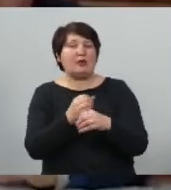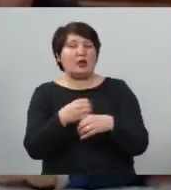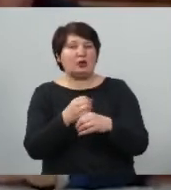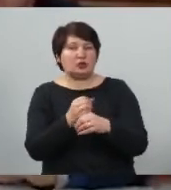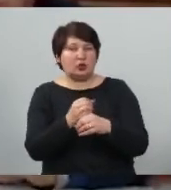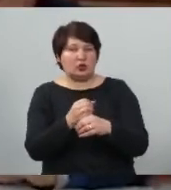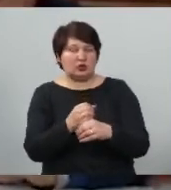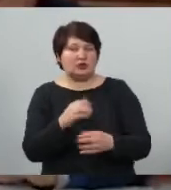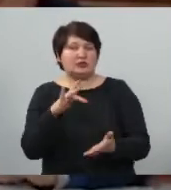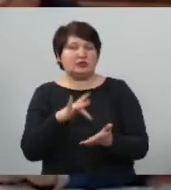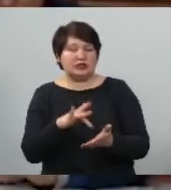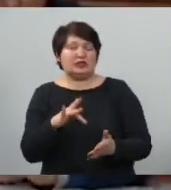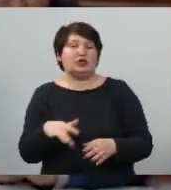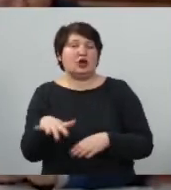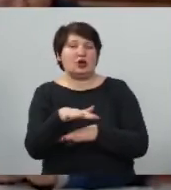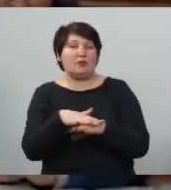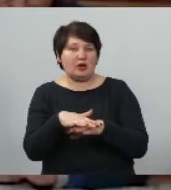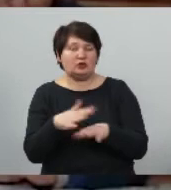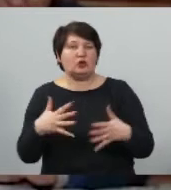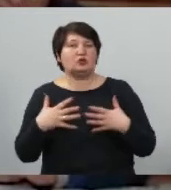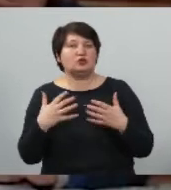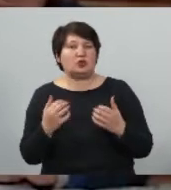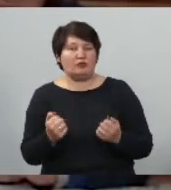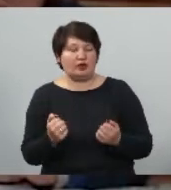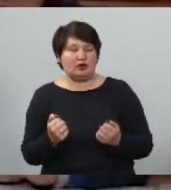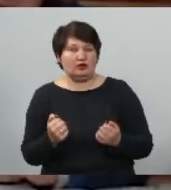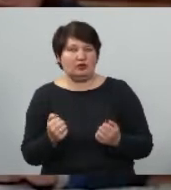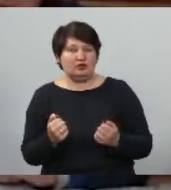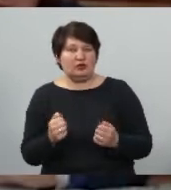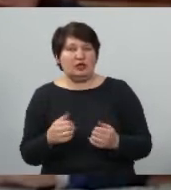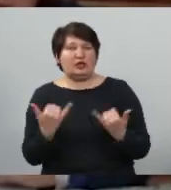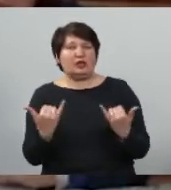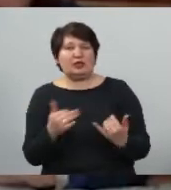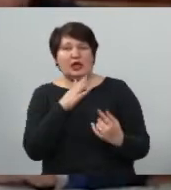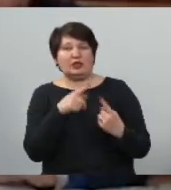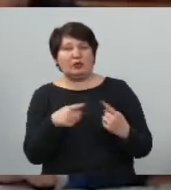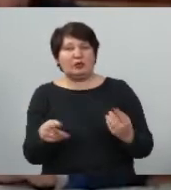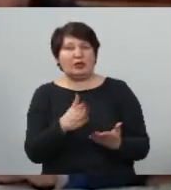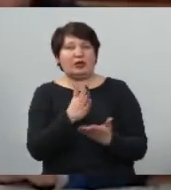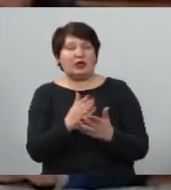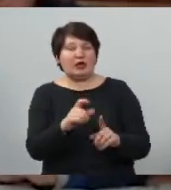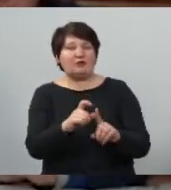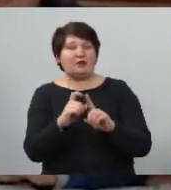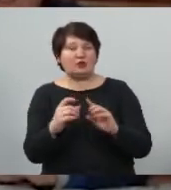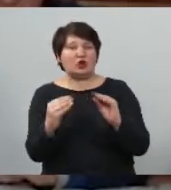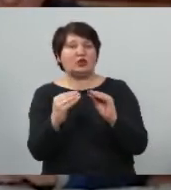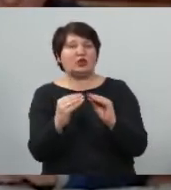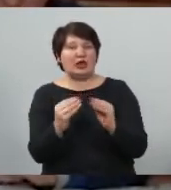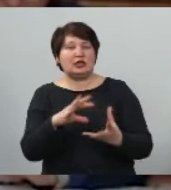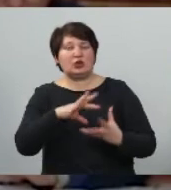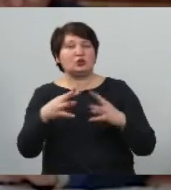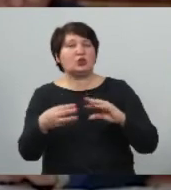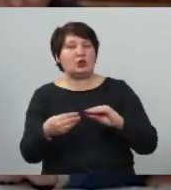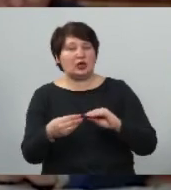Центру громадського здоров'я Міністерства охорони здоров'я. На даний момент є відповіді щодо 10 результатів. Вони